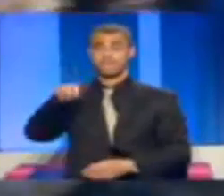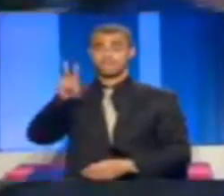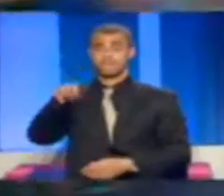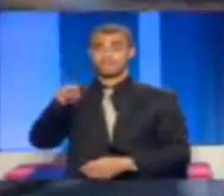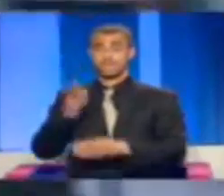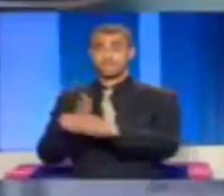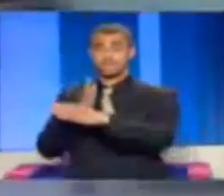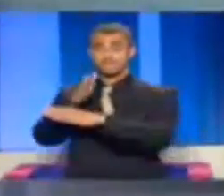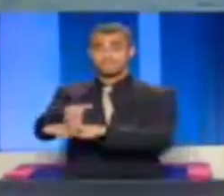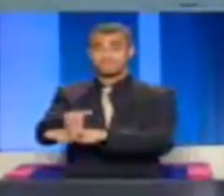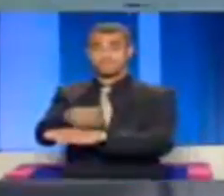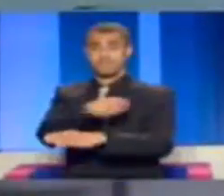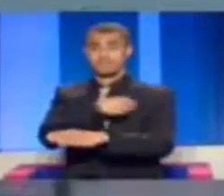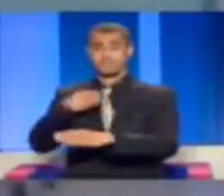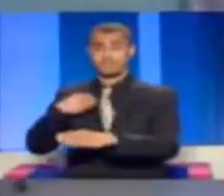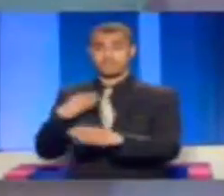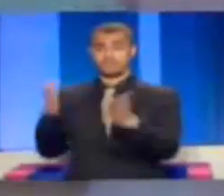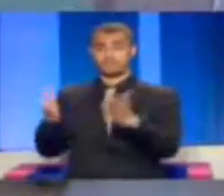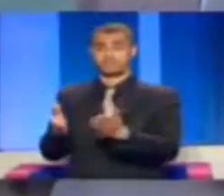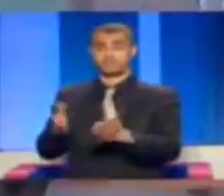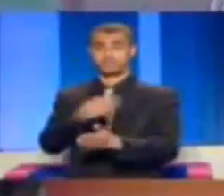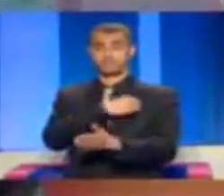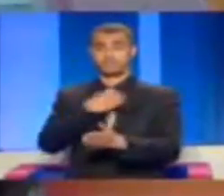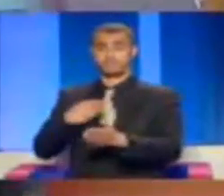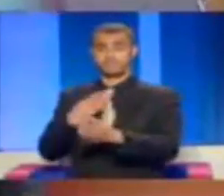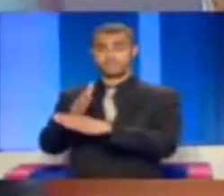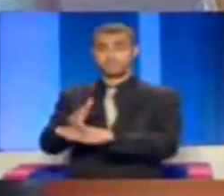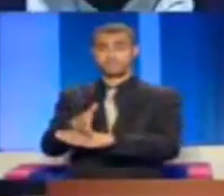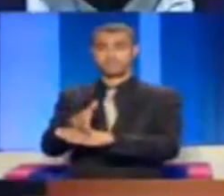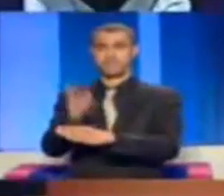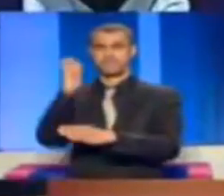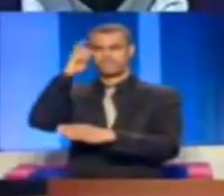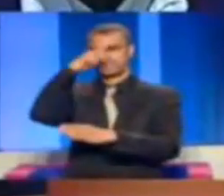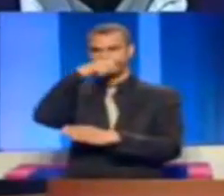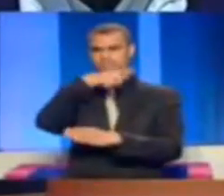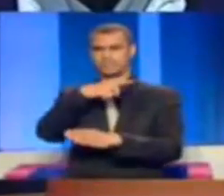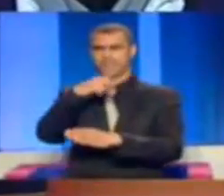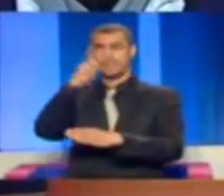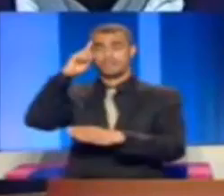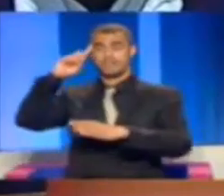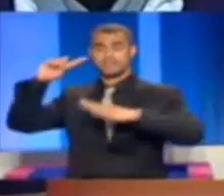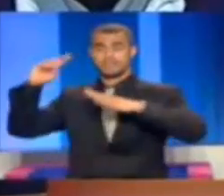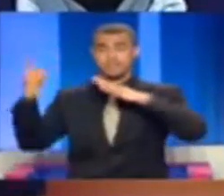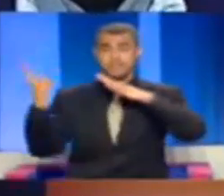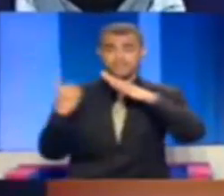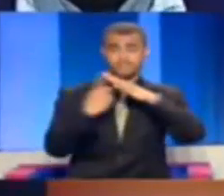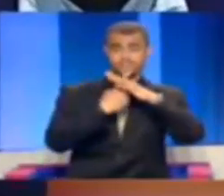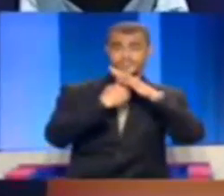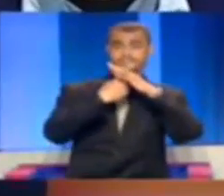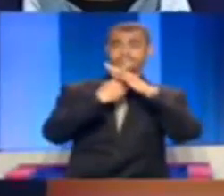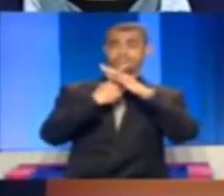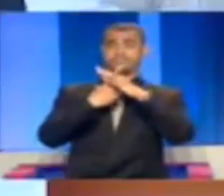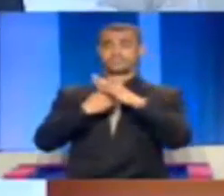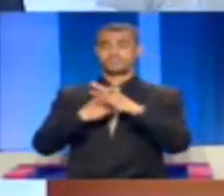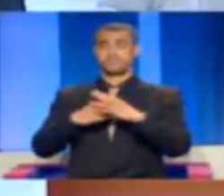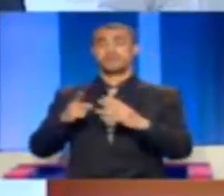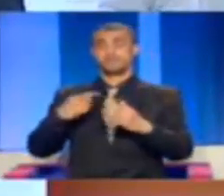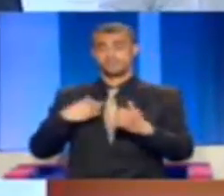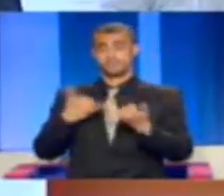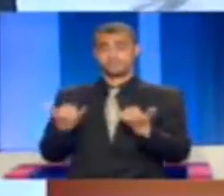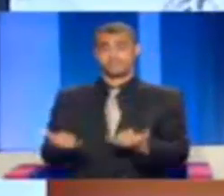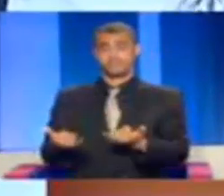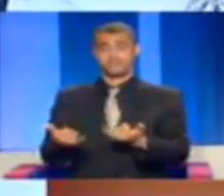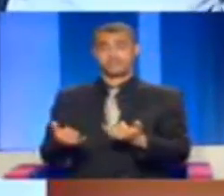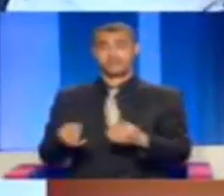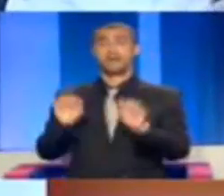صحيح أن الولوج للعلاج أمر عسير بالنسبة لأغلب هؤلاء، لكن فرصة الاندماج وتحقيق الذات في عالم